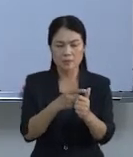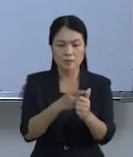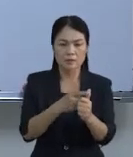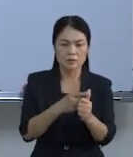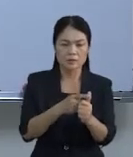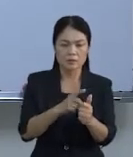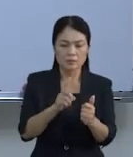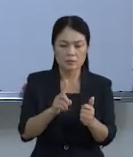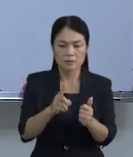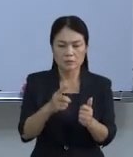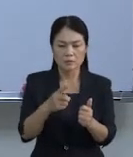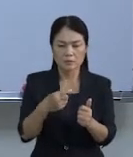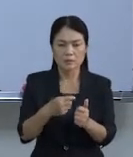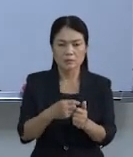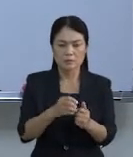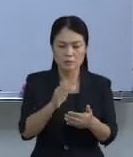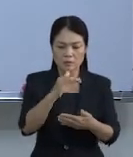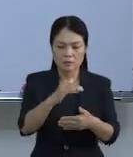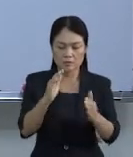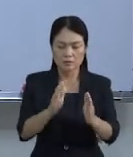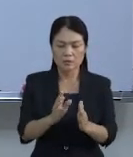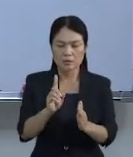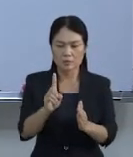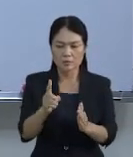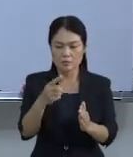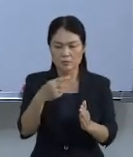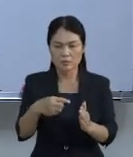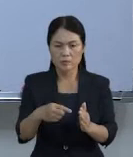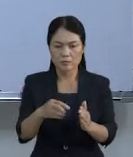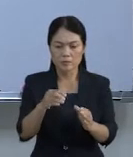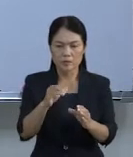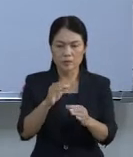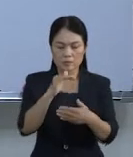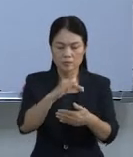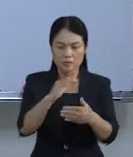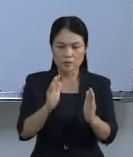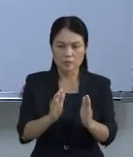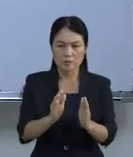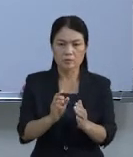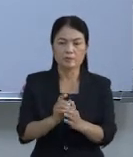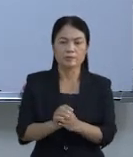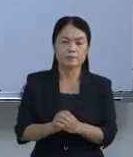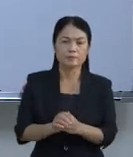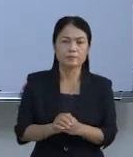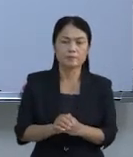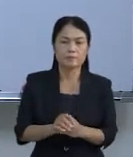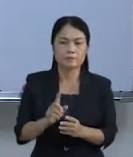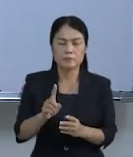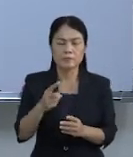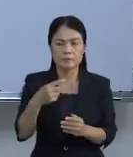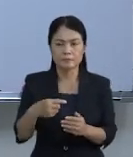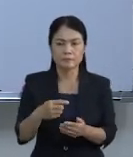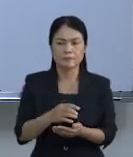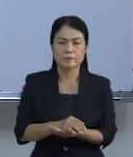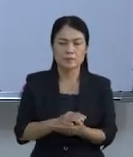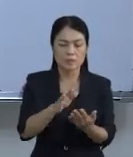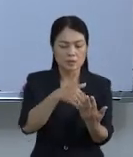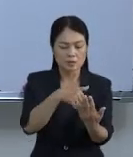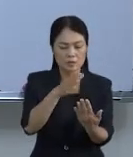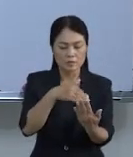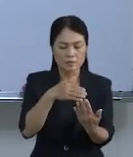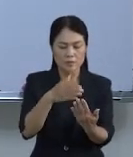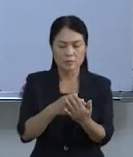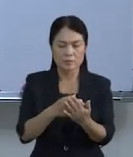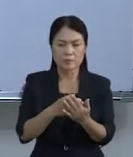miến cúp tới tối chùm nuốn muối mùi bò ăn cúp được nó nâng này con á và với hai là cúp hát bò chim chu